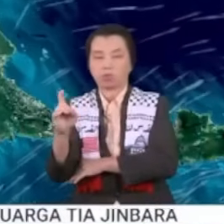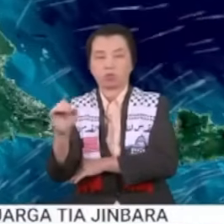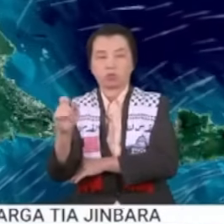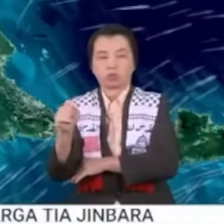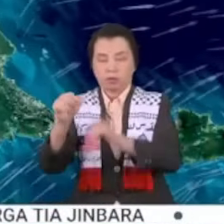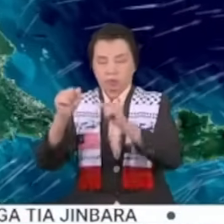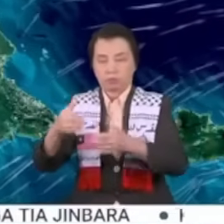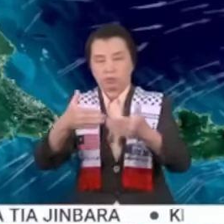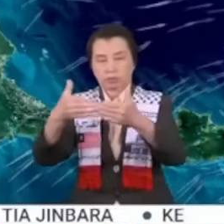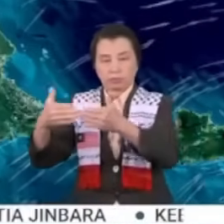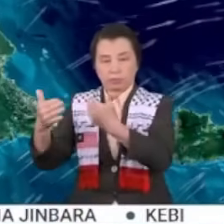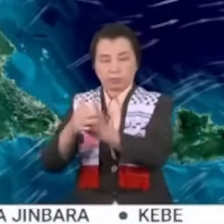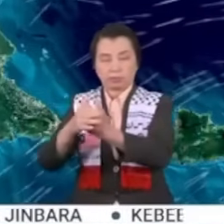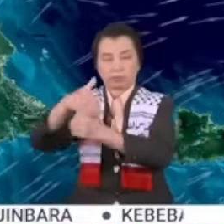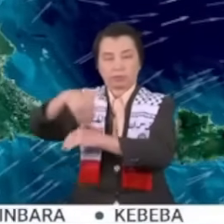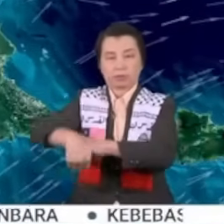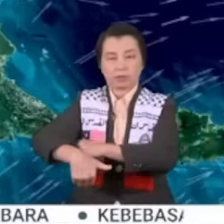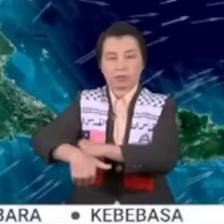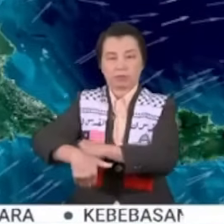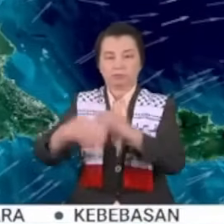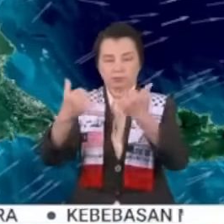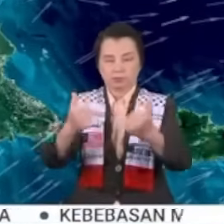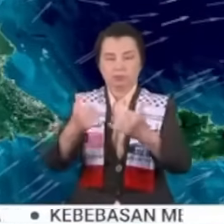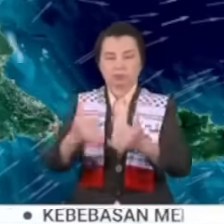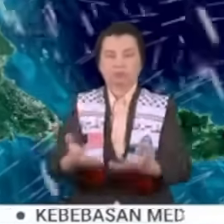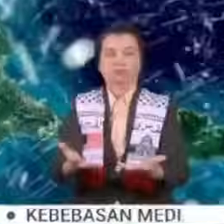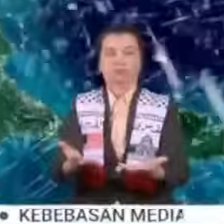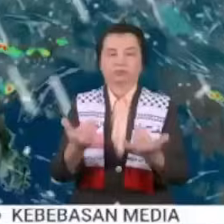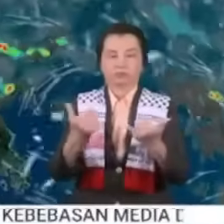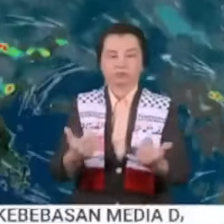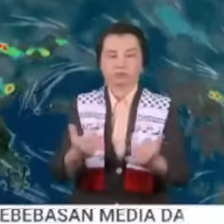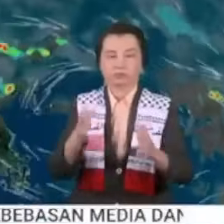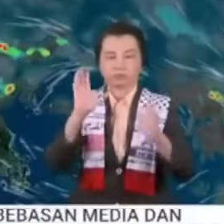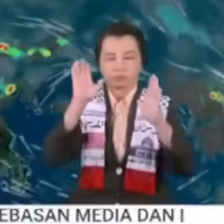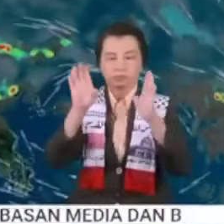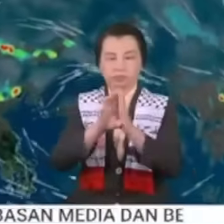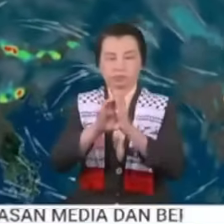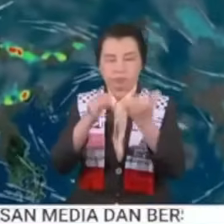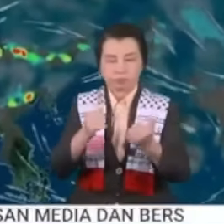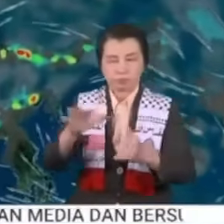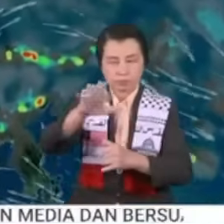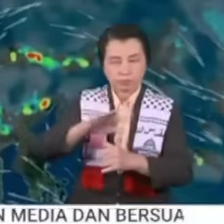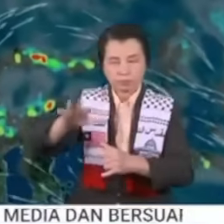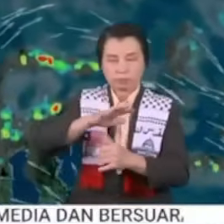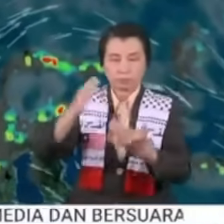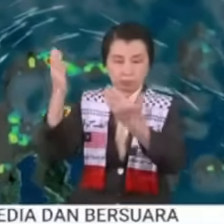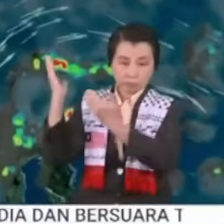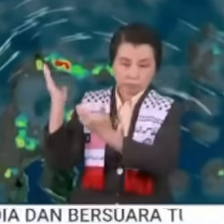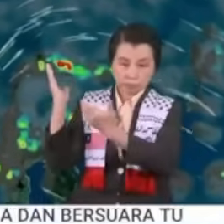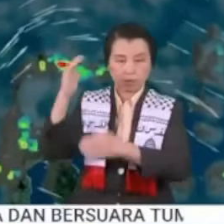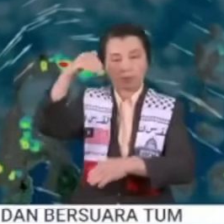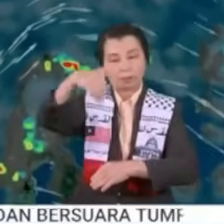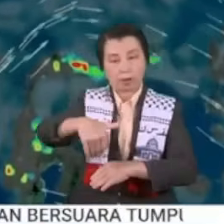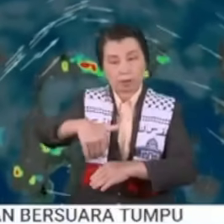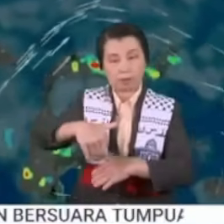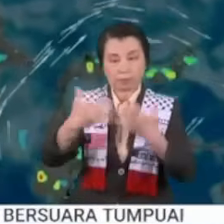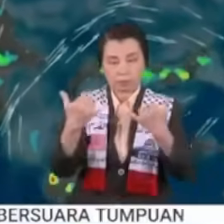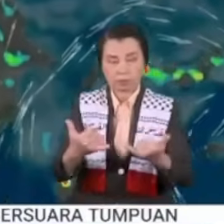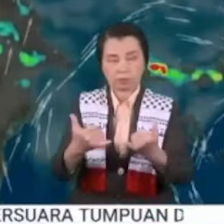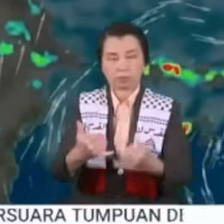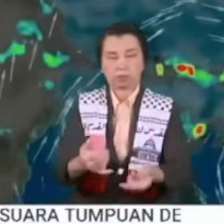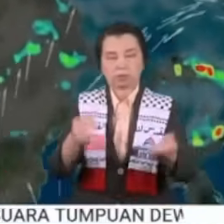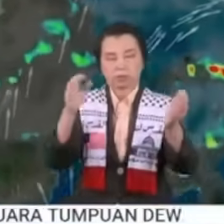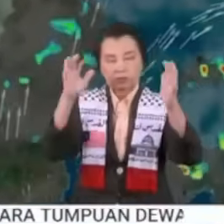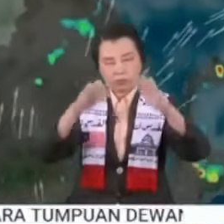berlanjutan sehingga ke malam nanti seterusnya pula Berdasarkan model ramalan cuaca pada sebelah malam nanti keadaan cuaca